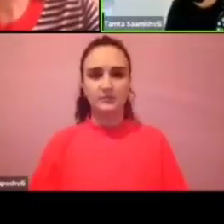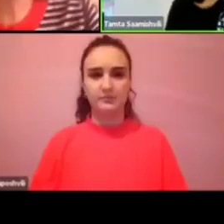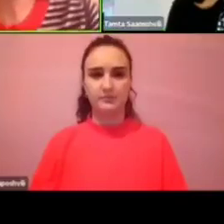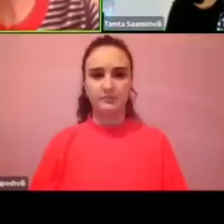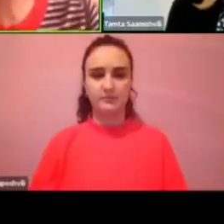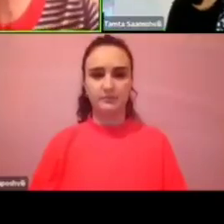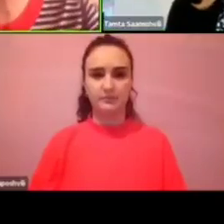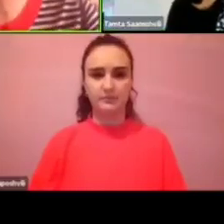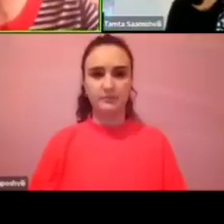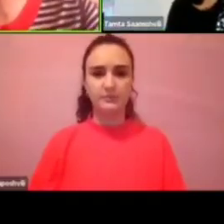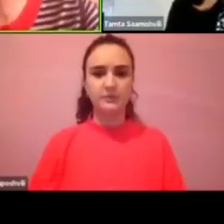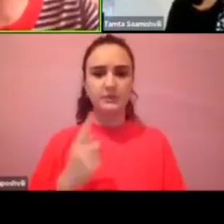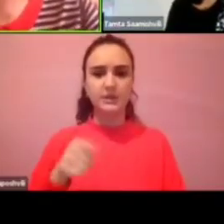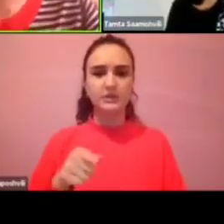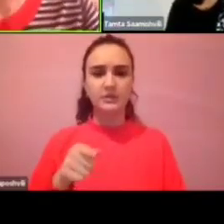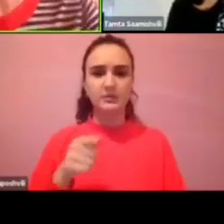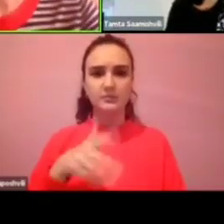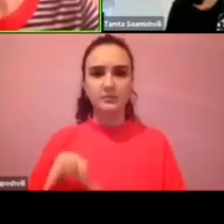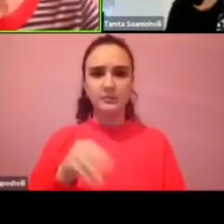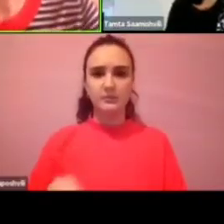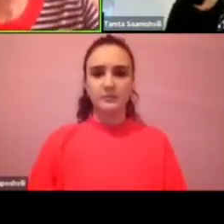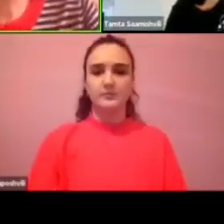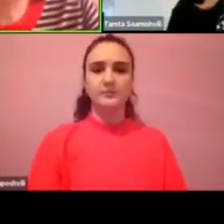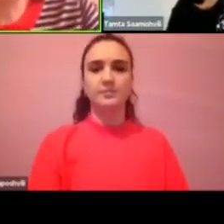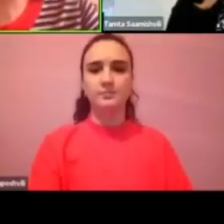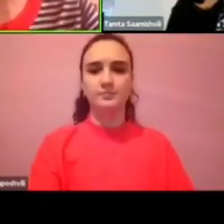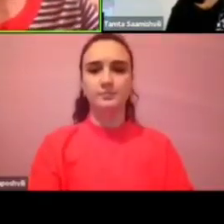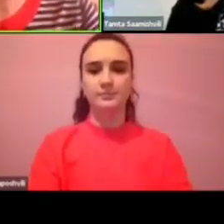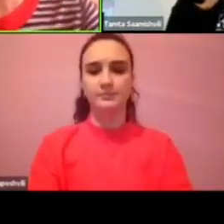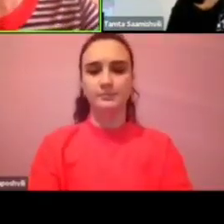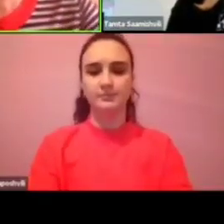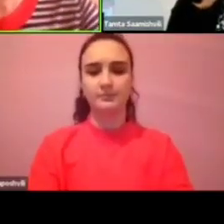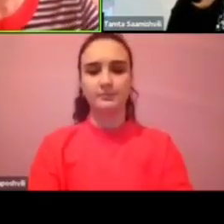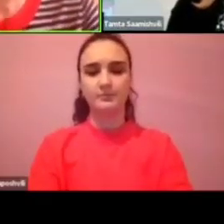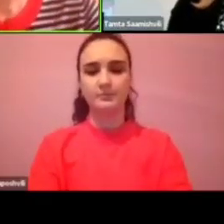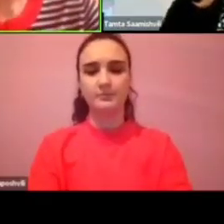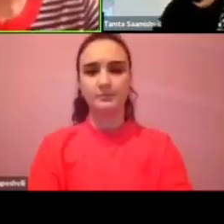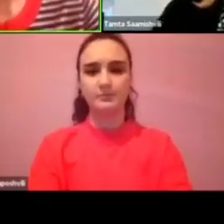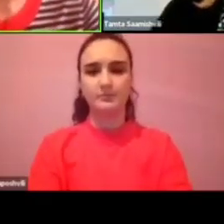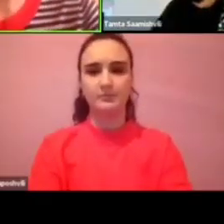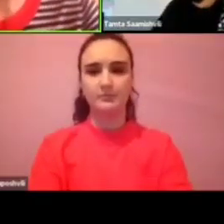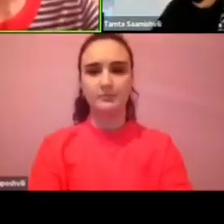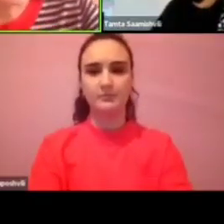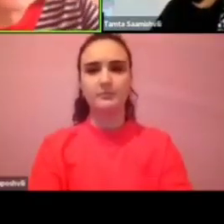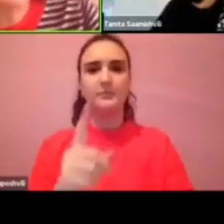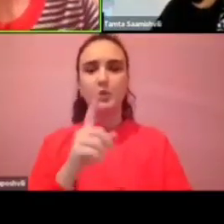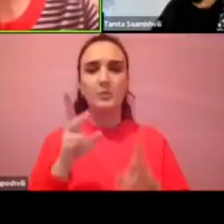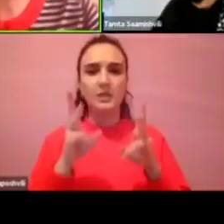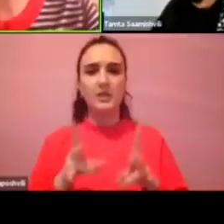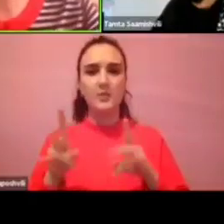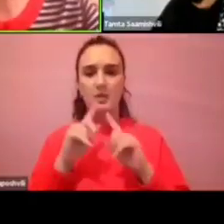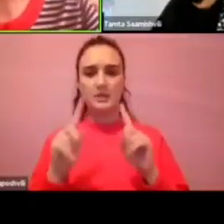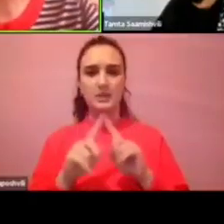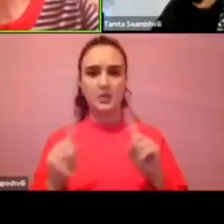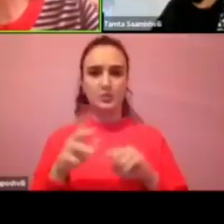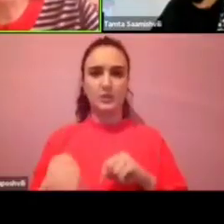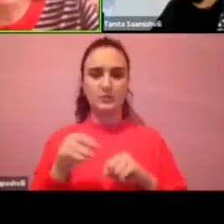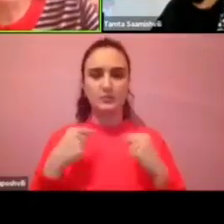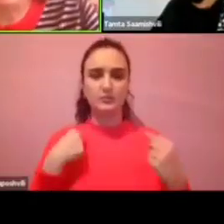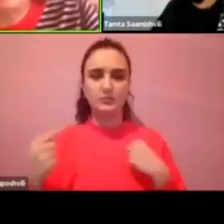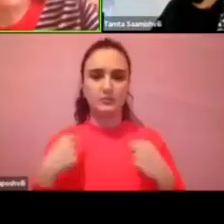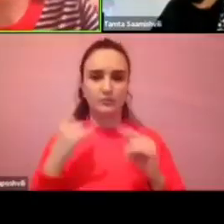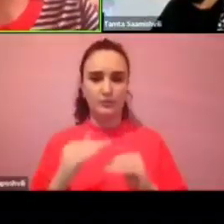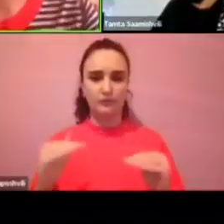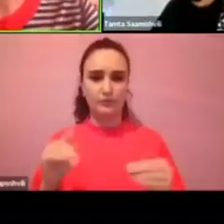და საიდან მოდის ამ პატარა არსებებში აი ესეთი ჩივილები, რატომ ხდება, რომ აი განსაკუთრებით ტანჯავს ბავშვებს